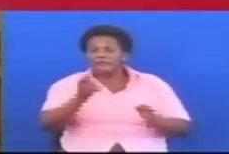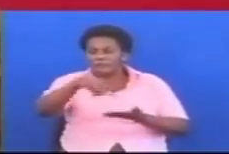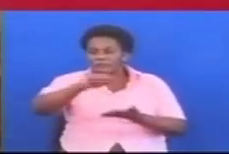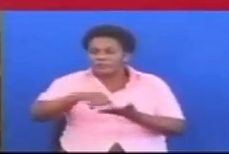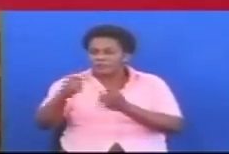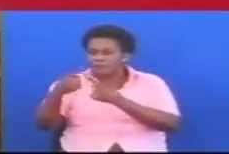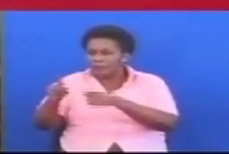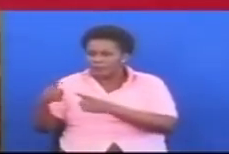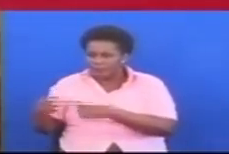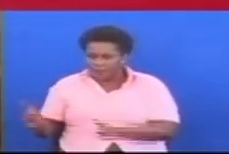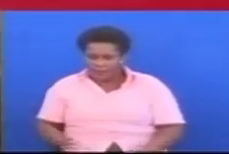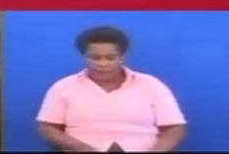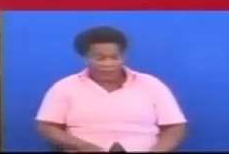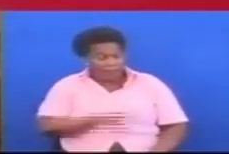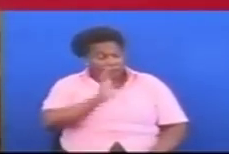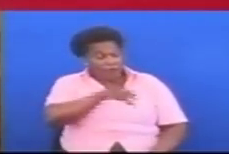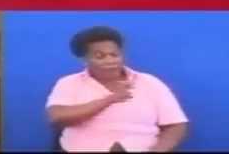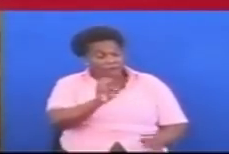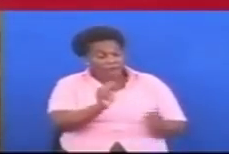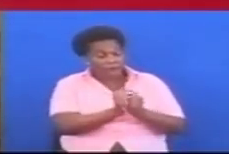fedha